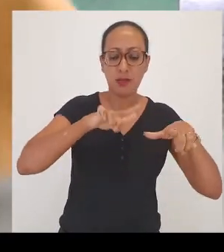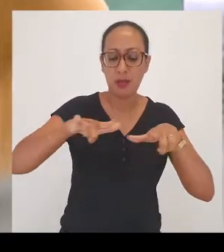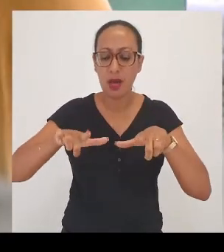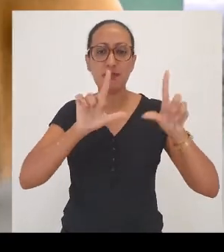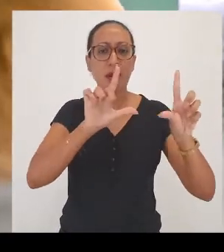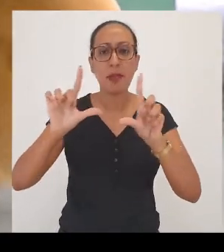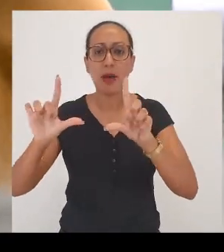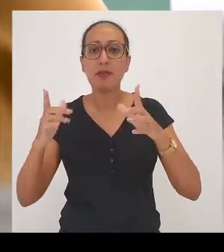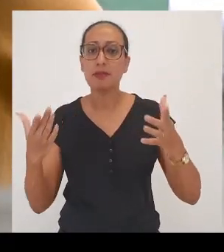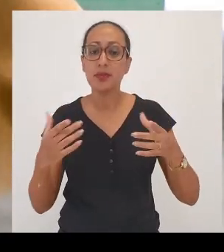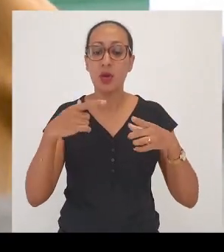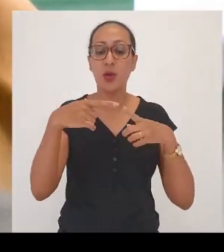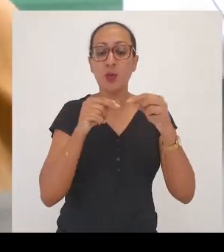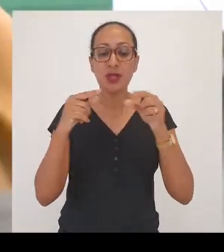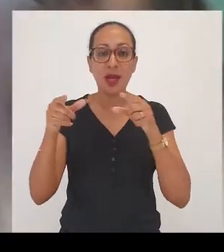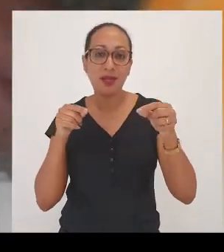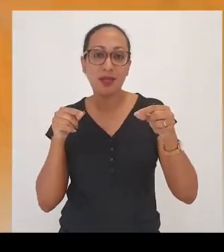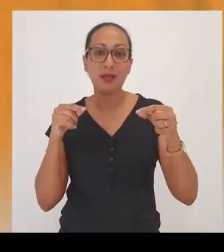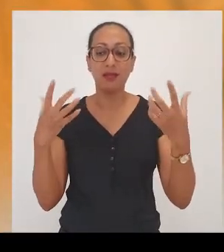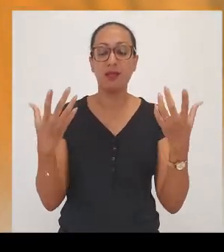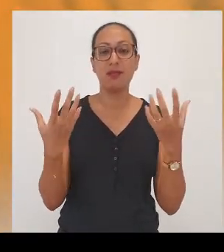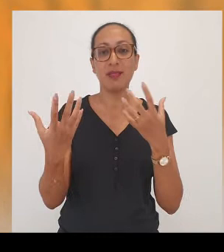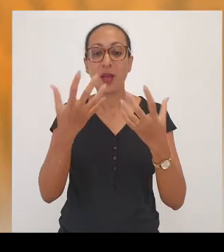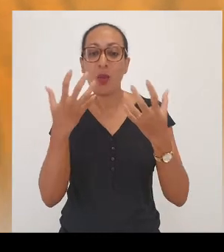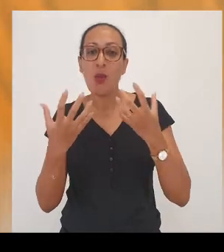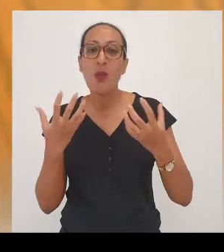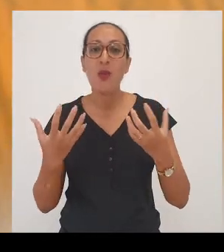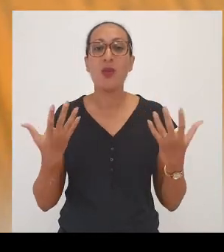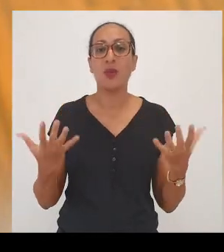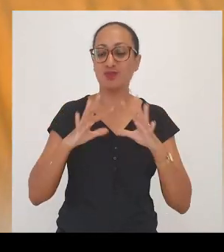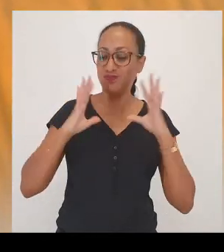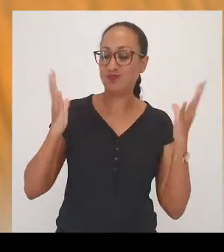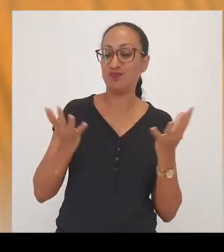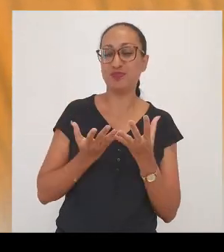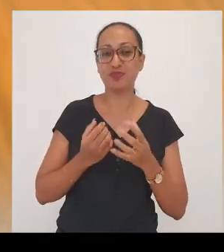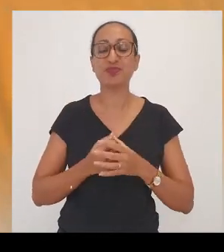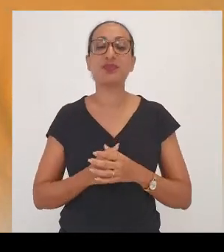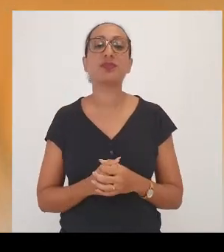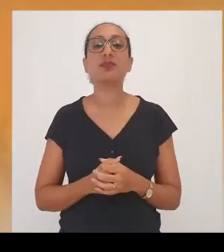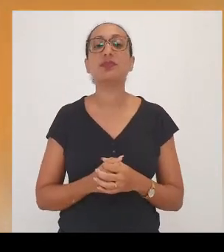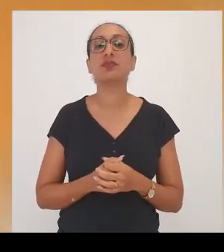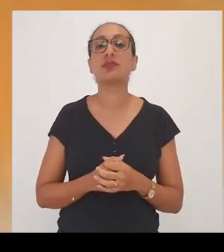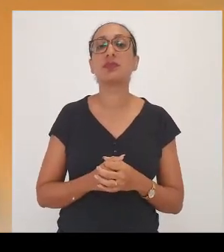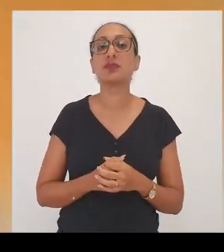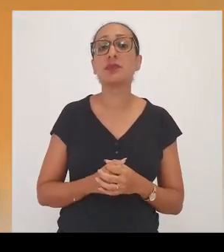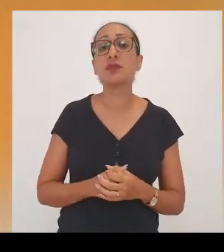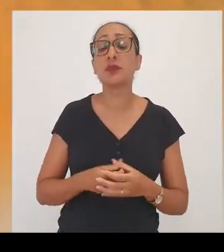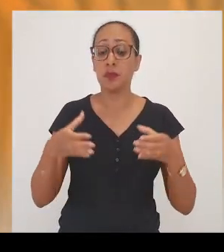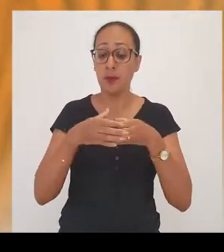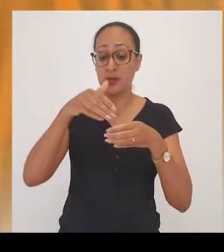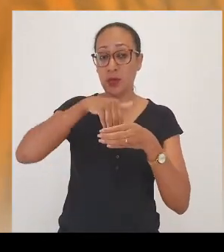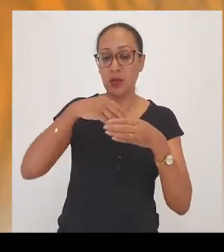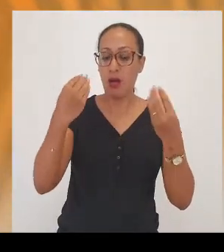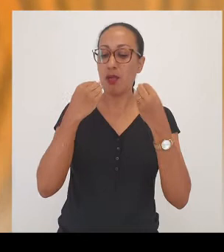la pose de faïence, tout ce qui est mosaïque aussi, tout ce qui est décoratif. Cette formation